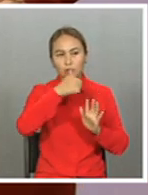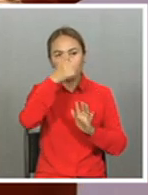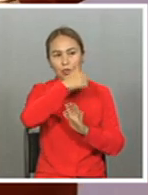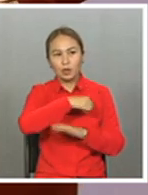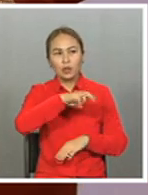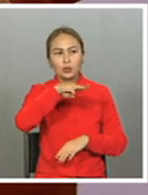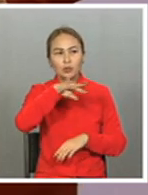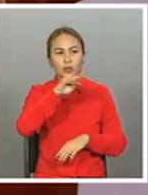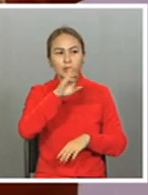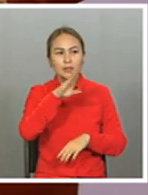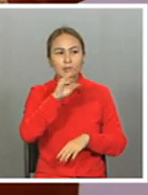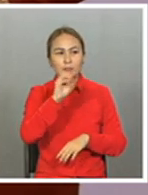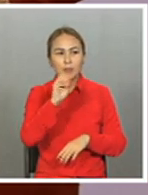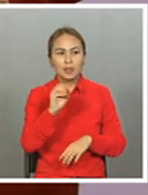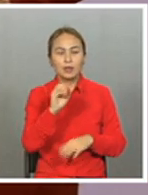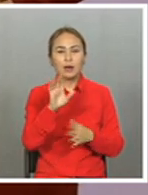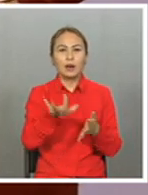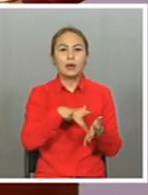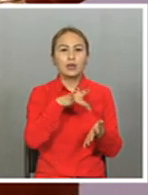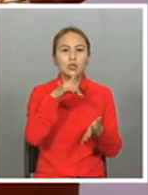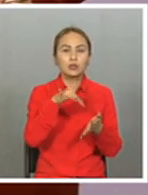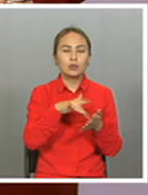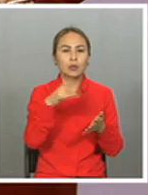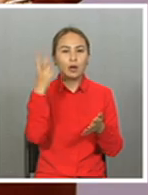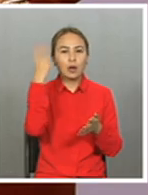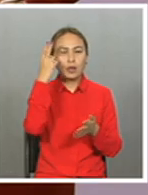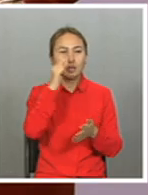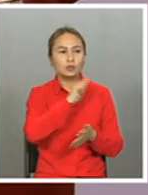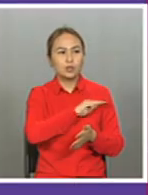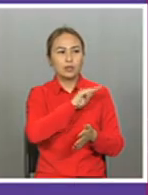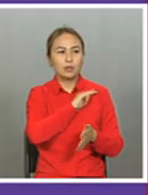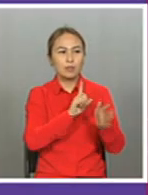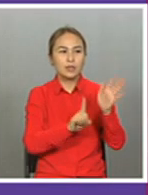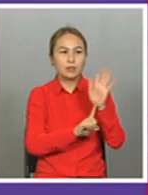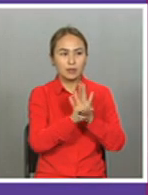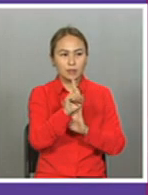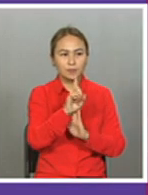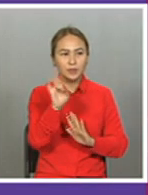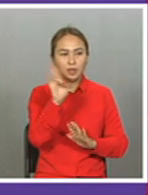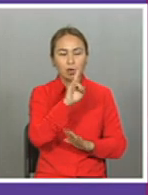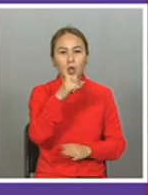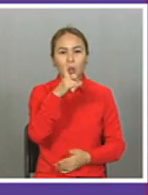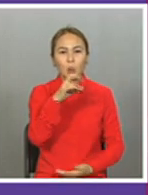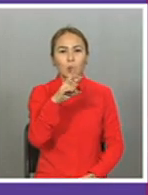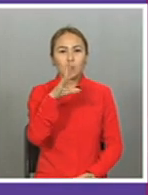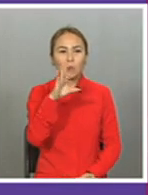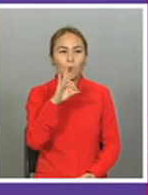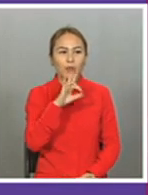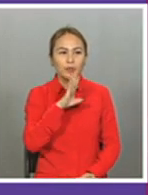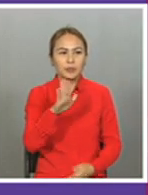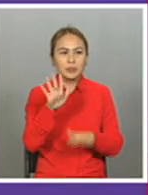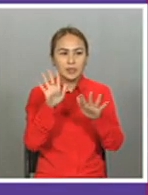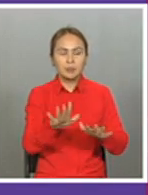1928 жылы Түріксібте қара жұмыстан бастадым. Николай Хлудовтың студиясында